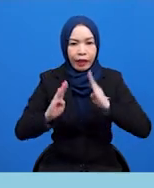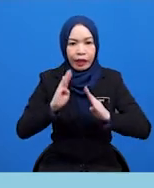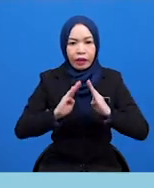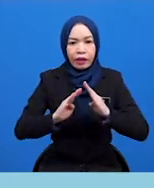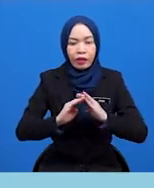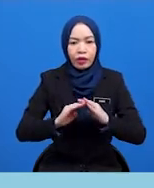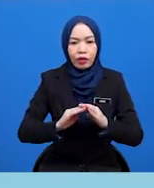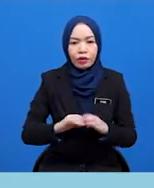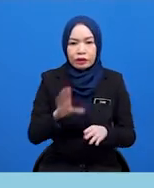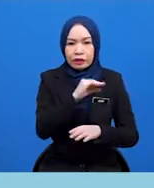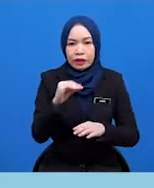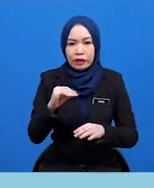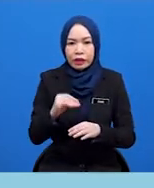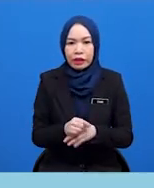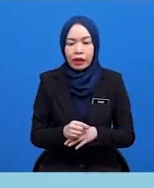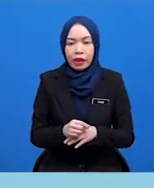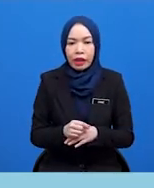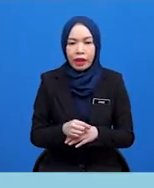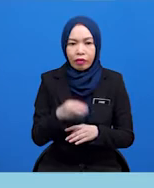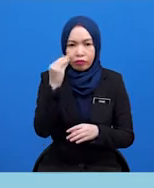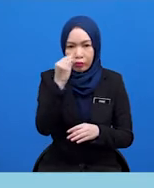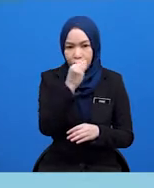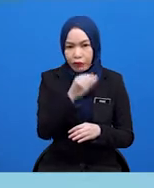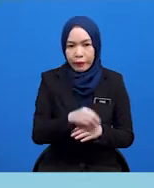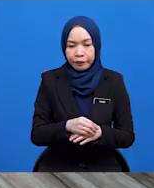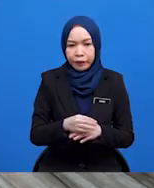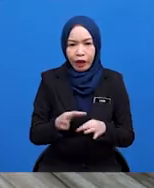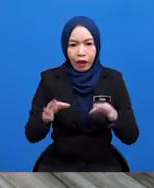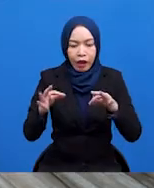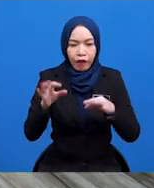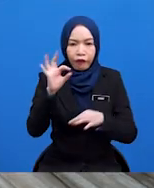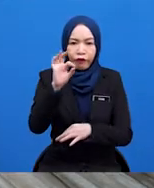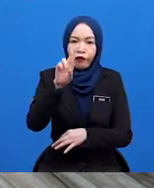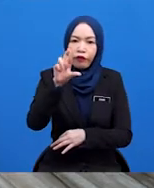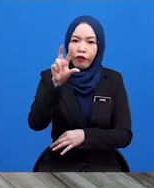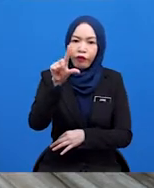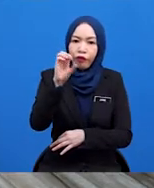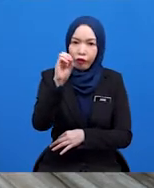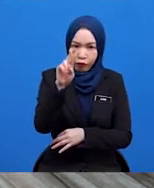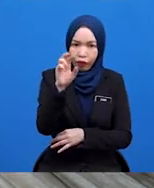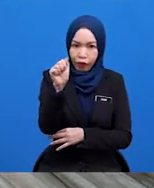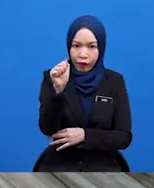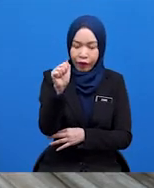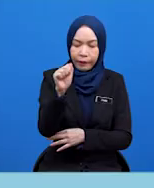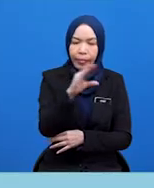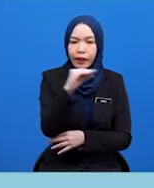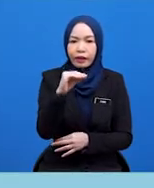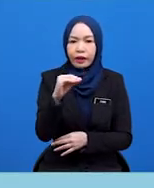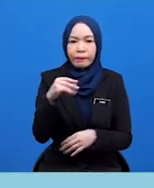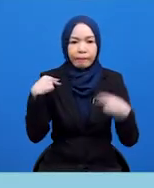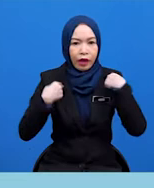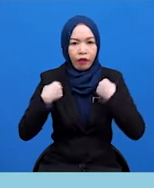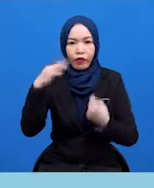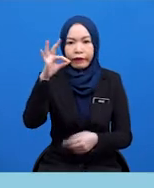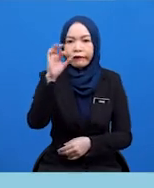spesies flora dan fauna diancam kepupusan, terutama hidupan liar.